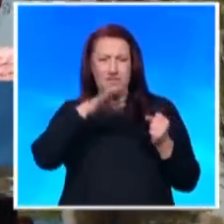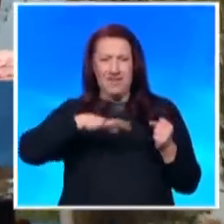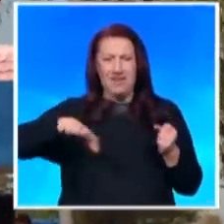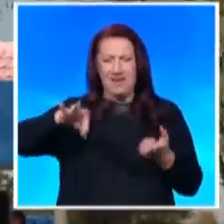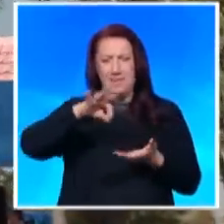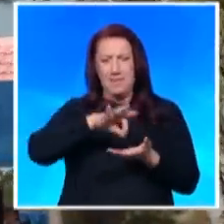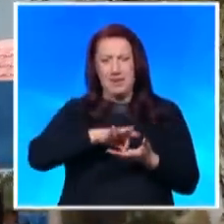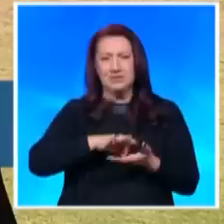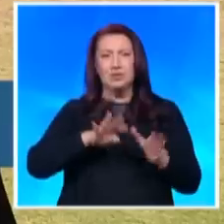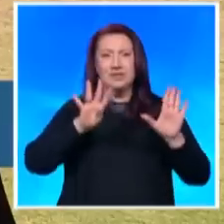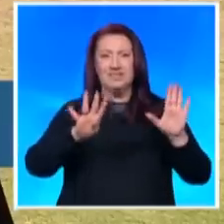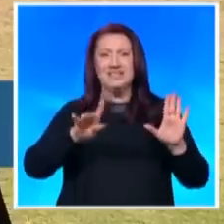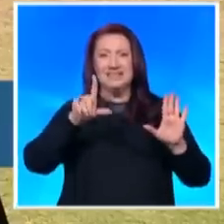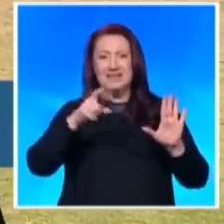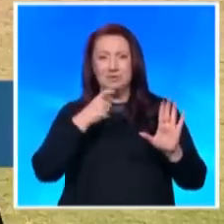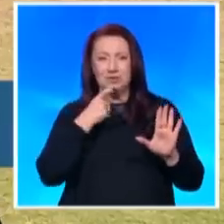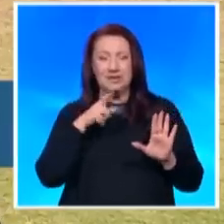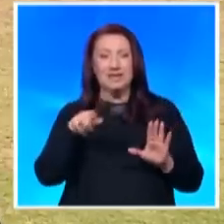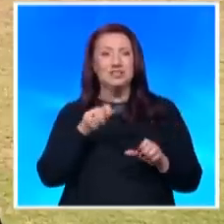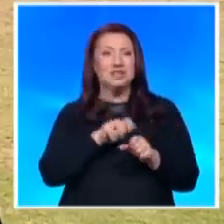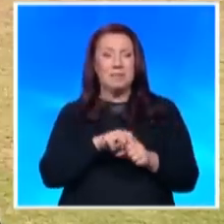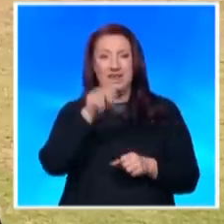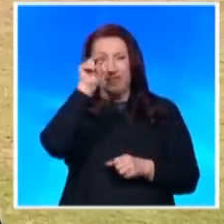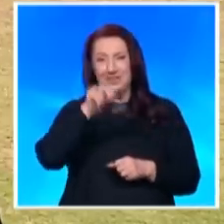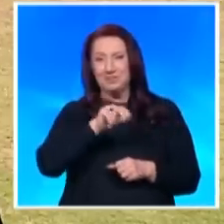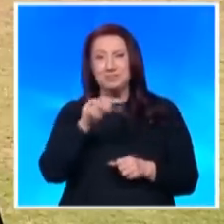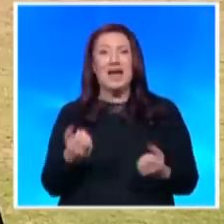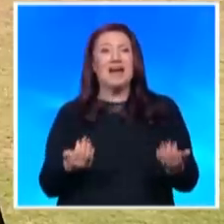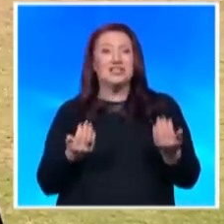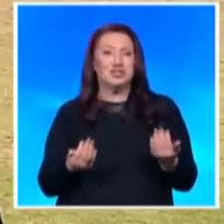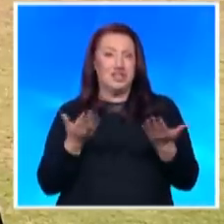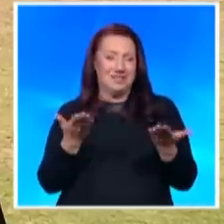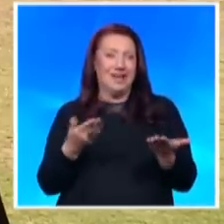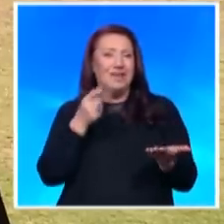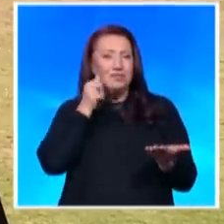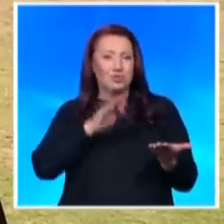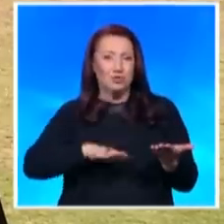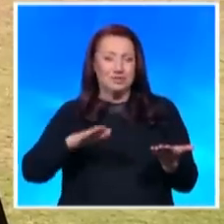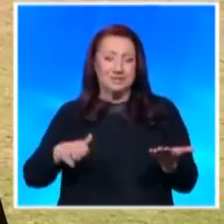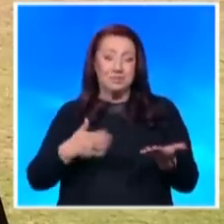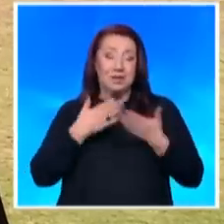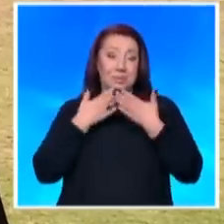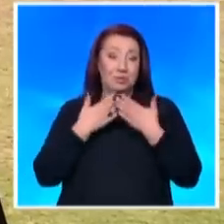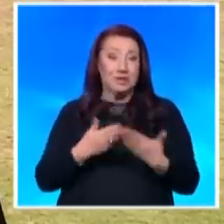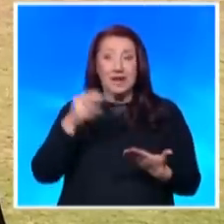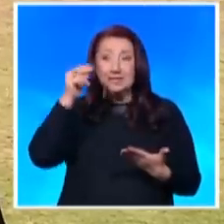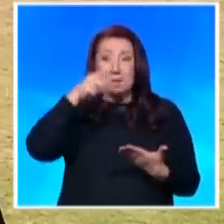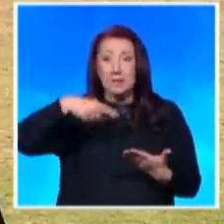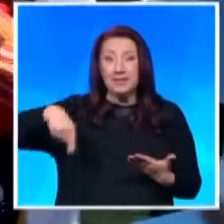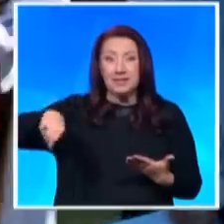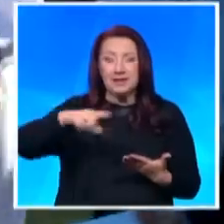и внуците. С огромна благодарност към българската общност, която създаде, построи този храм, за да може да се съхраняват